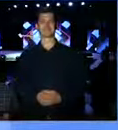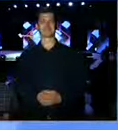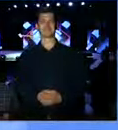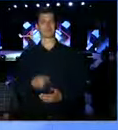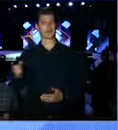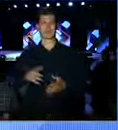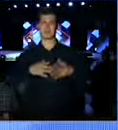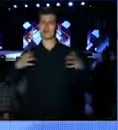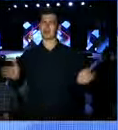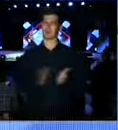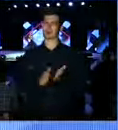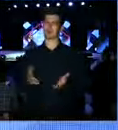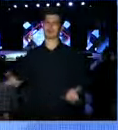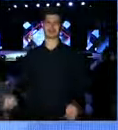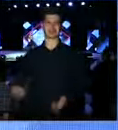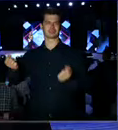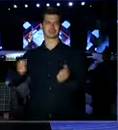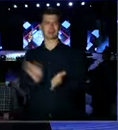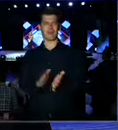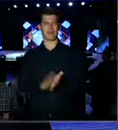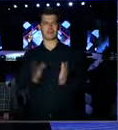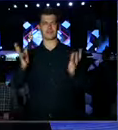Proszę o wielkie brawa.